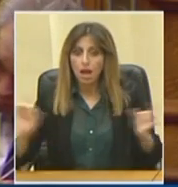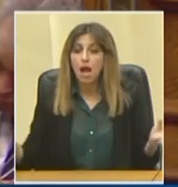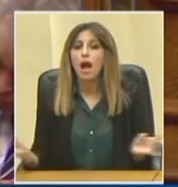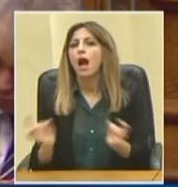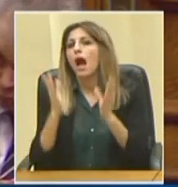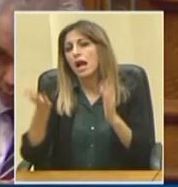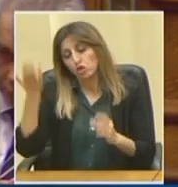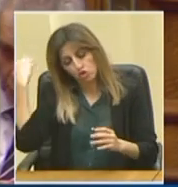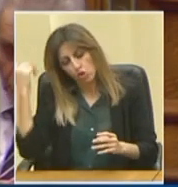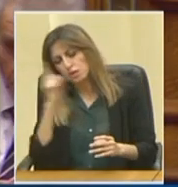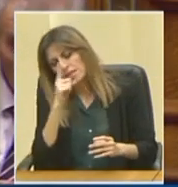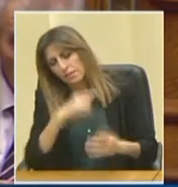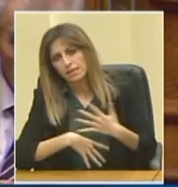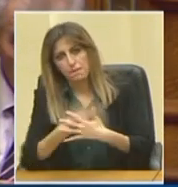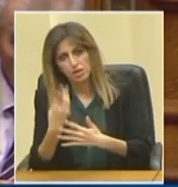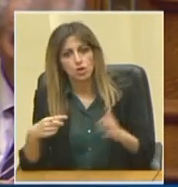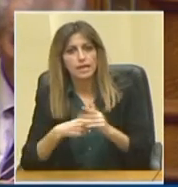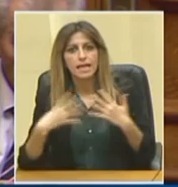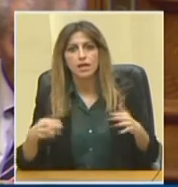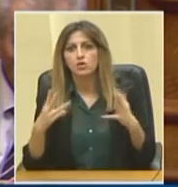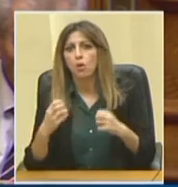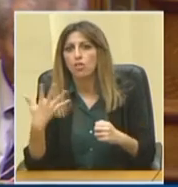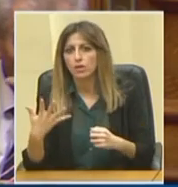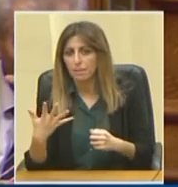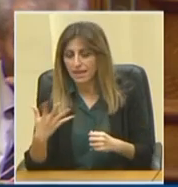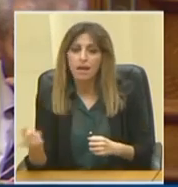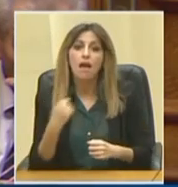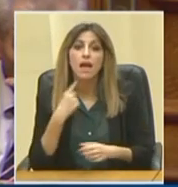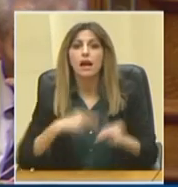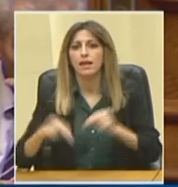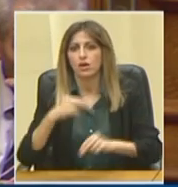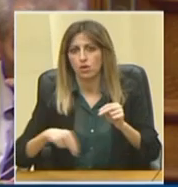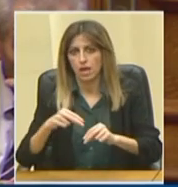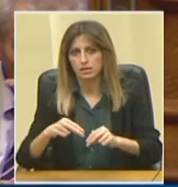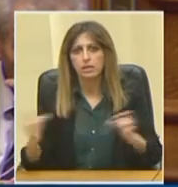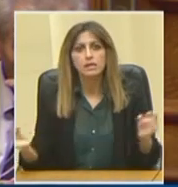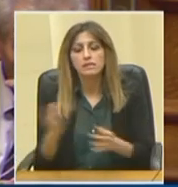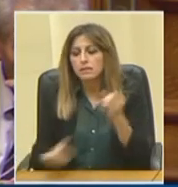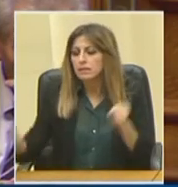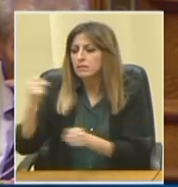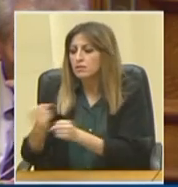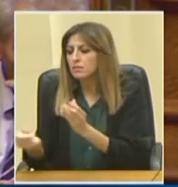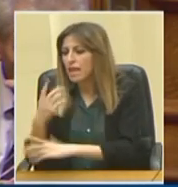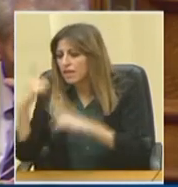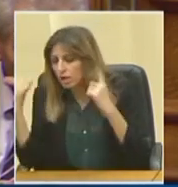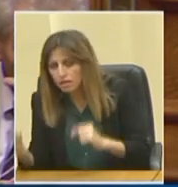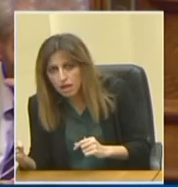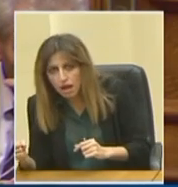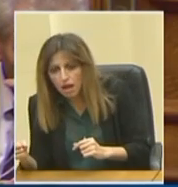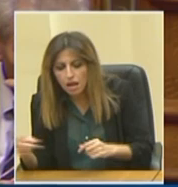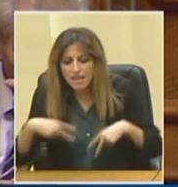και αναδεικνύονταν μια άλλη Βουλή με άλλη πλειοψηφία της Νέας Δημοκρατίας, θα μπορούσαμε να έχουμε αναθεώρηση του